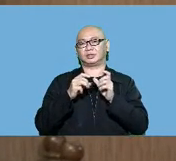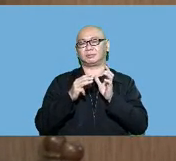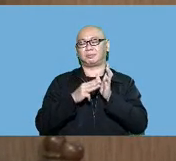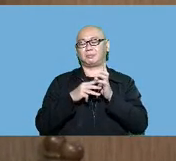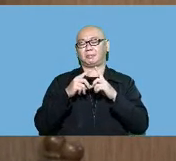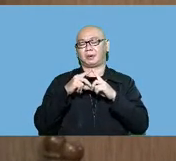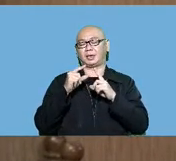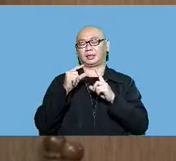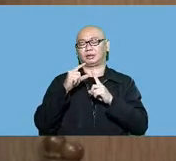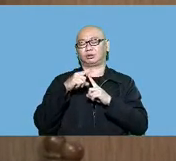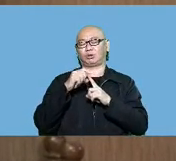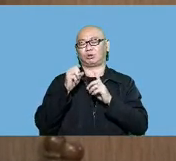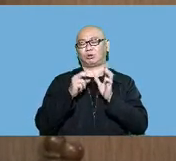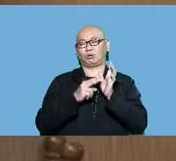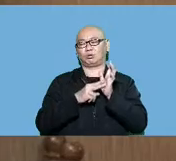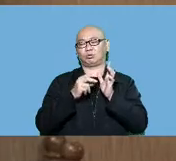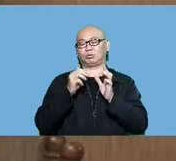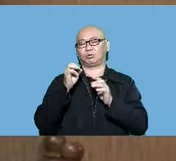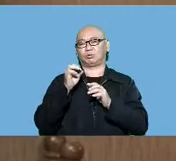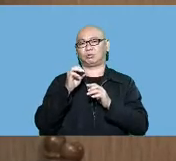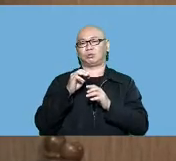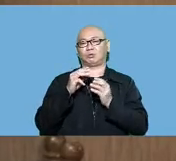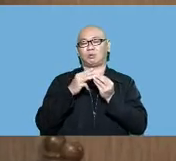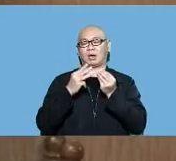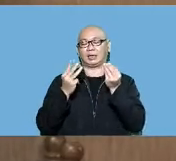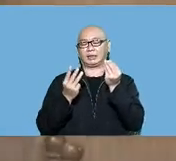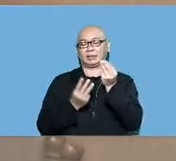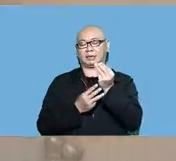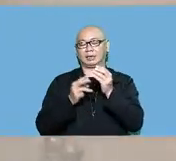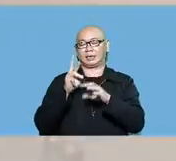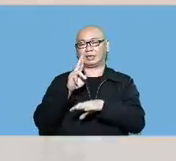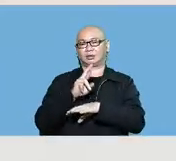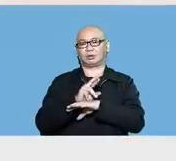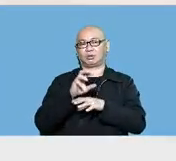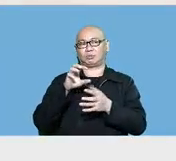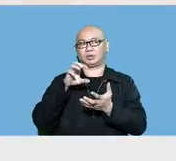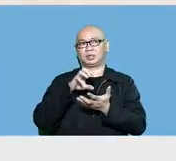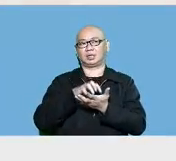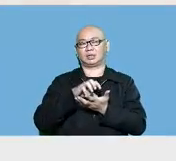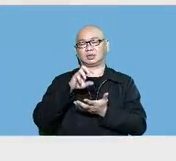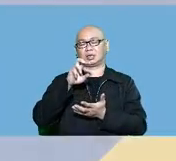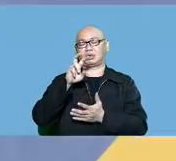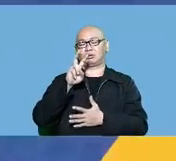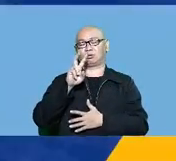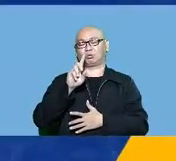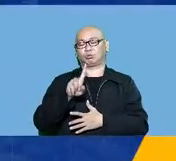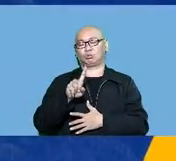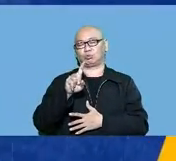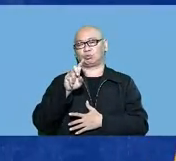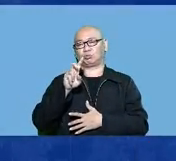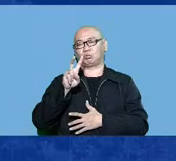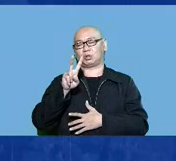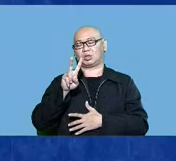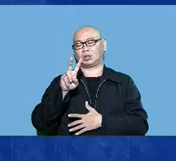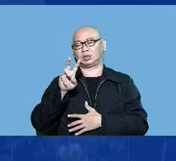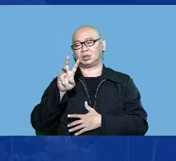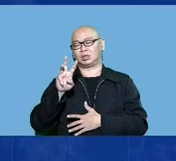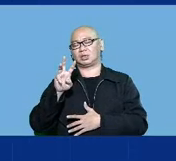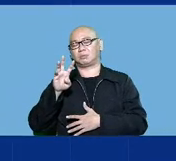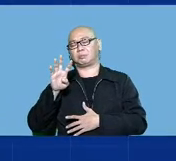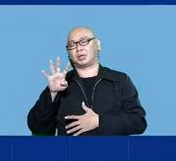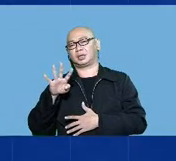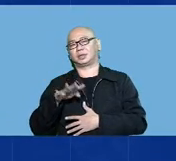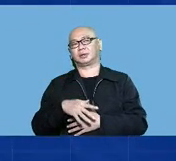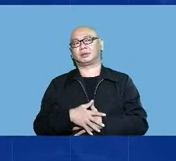MSI, Wakil Rektor Bidang 1, Bidang 2, Bidang 3, dan Bidang